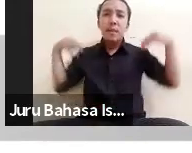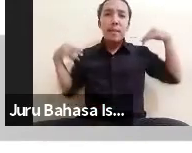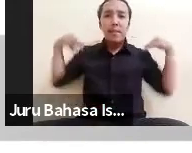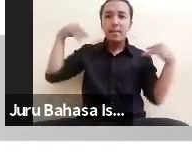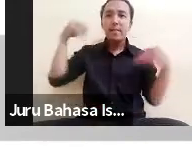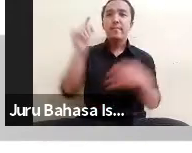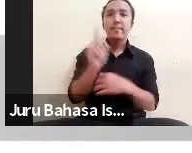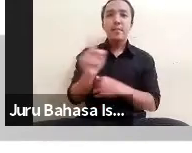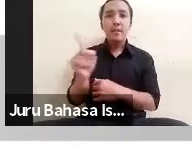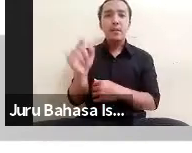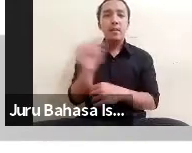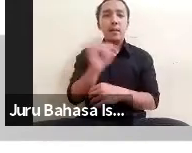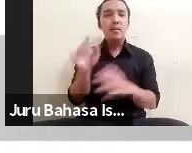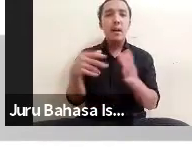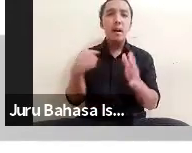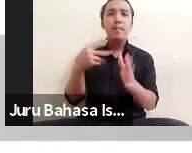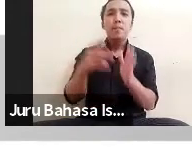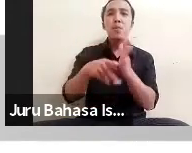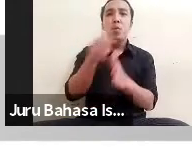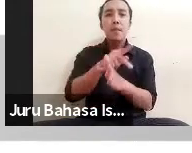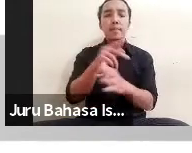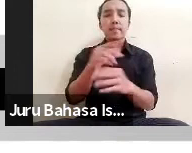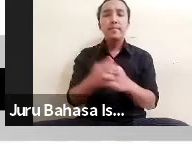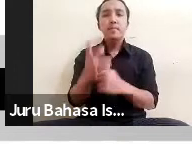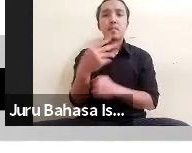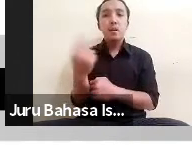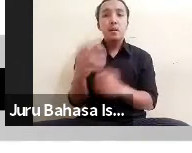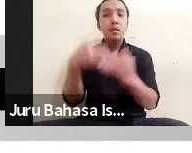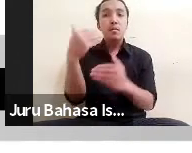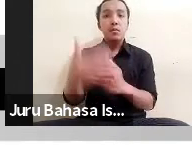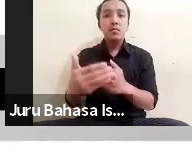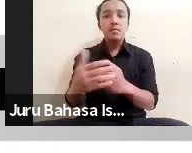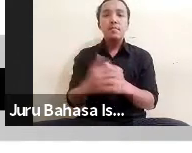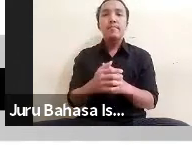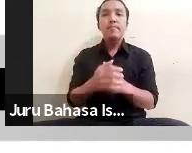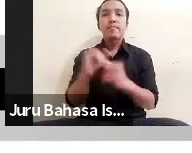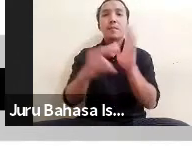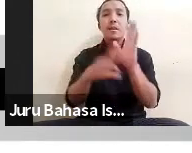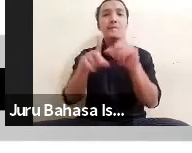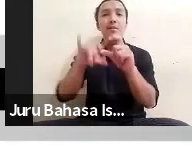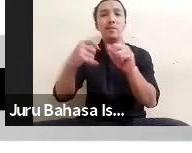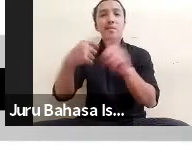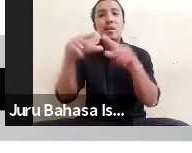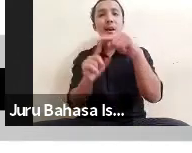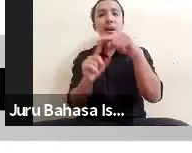difabel. Kita lanjut ke indikator desa inklusi saja ya. Jadi